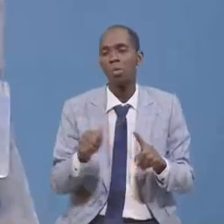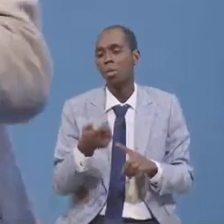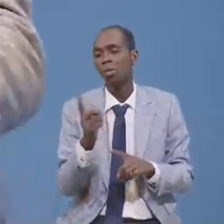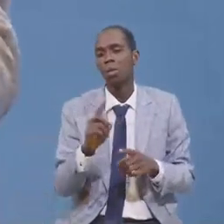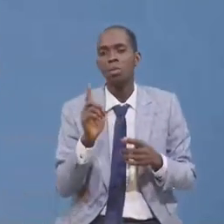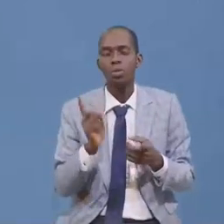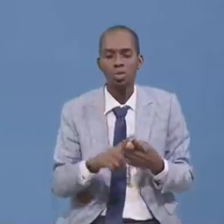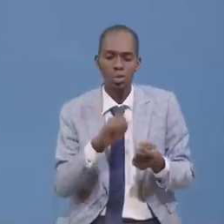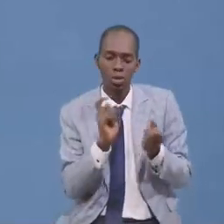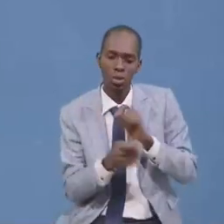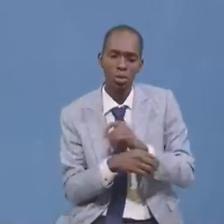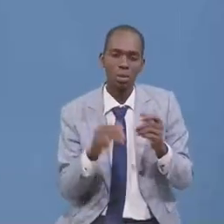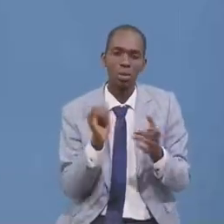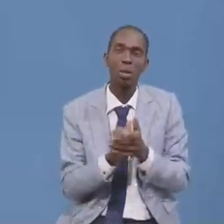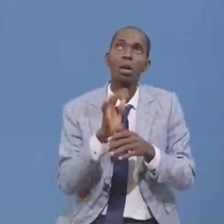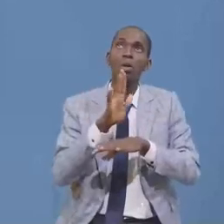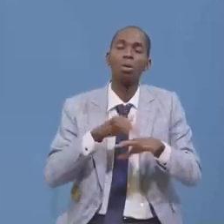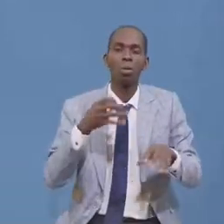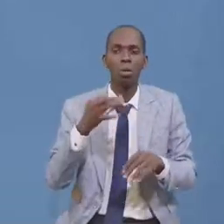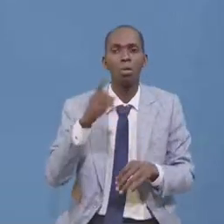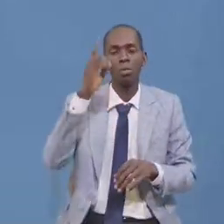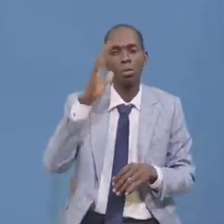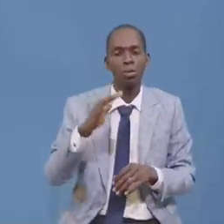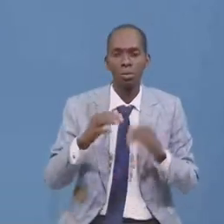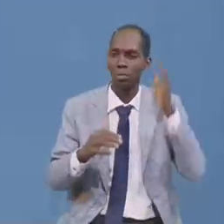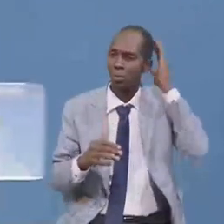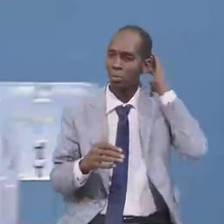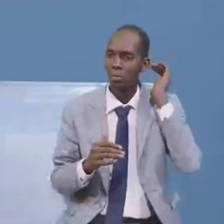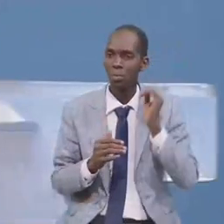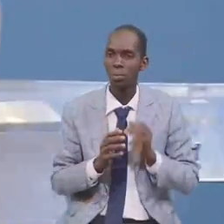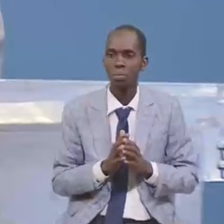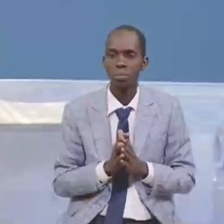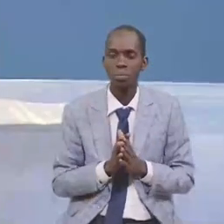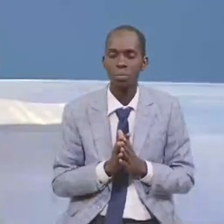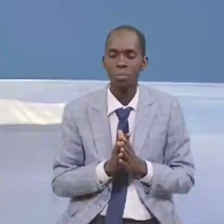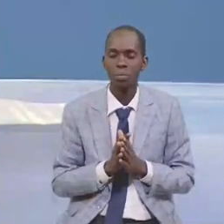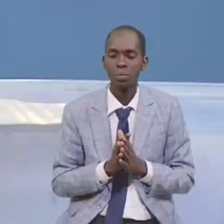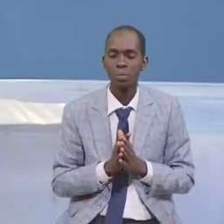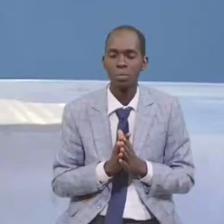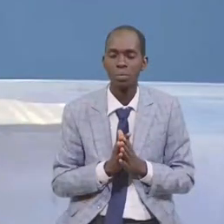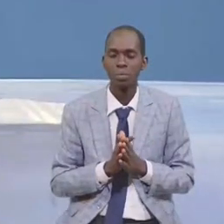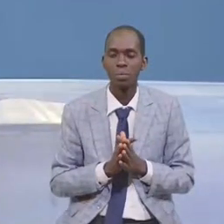Ils n'ont permis à aucune chose, aucune personne, aucune personnalité sur la terre de modifier cet appel.